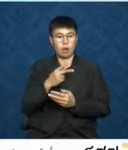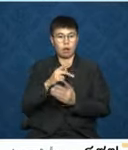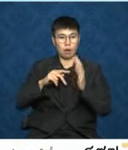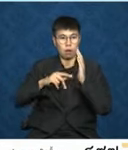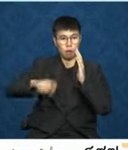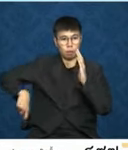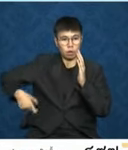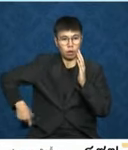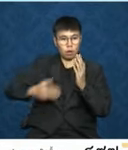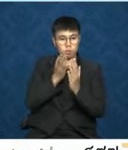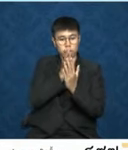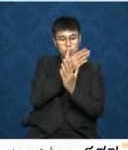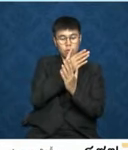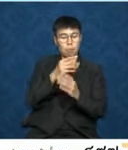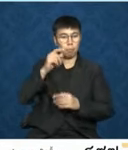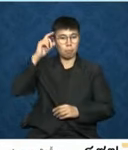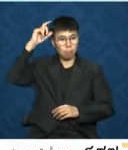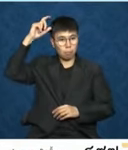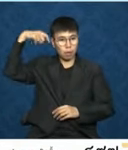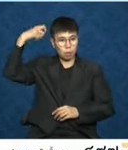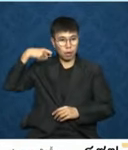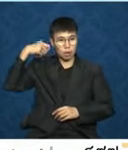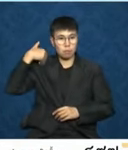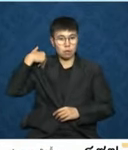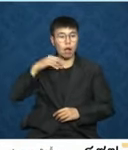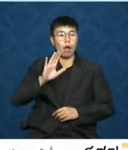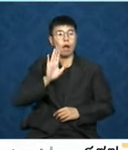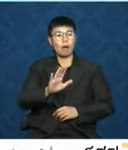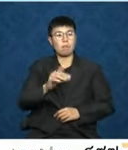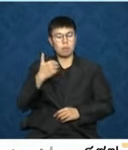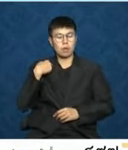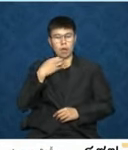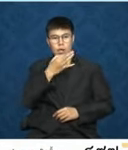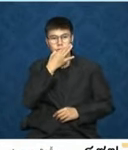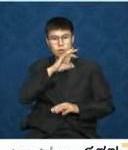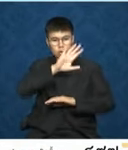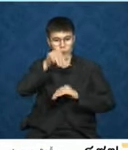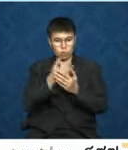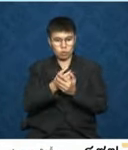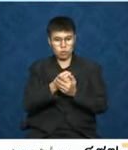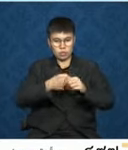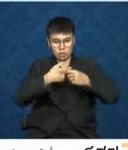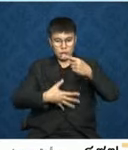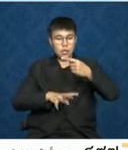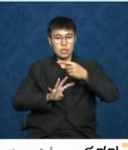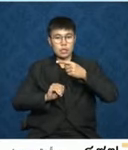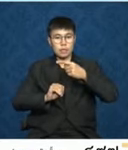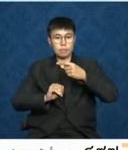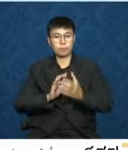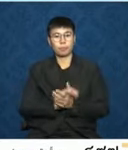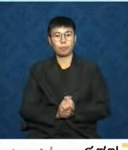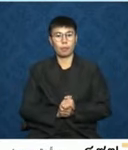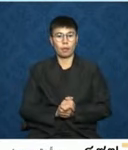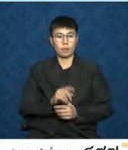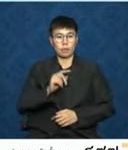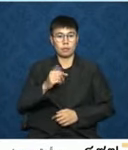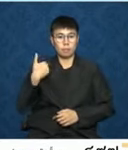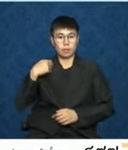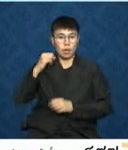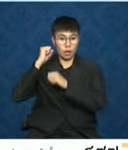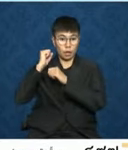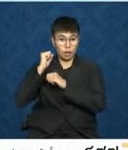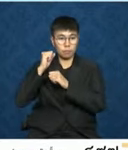เข้ามาทำอาชีพที่ต้องห้ามครับอาชีพต้องห้ามเรามีประมาณ 40อาชีพถูกมั้ยครับแต่ 10อาชีพที่ห้ามจริงๆครับไม่ว่าจะเป็นเรื่องของการหาบเร่